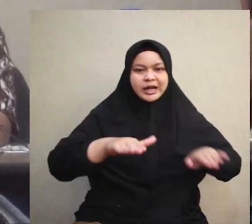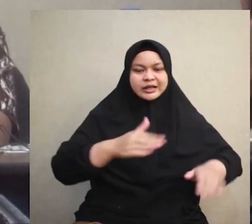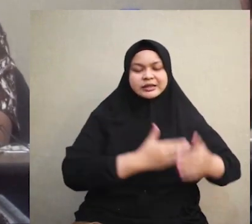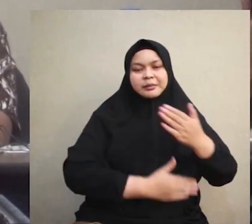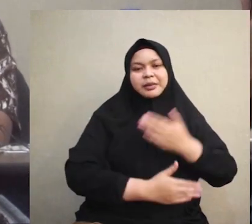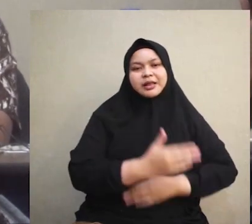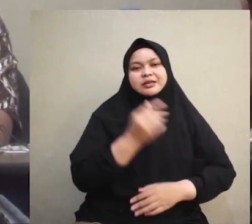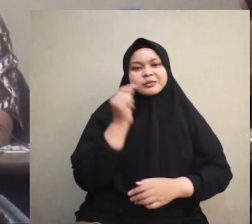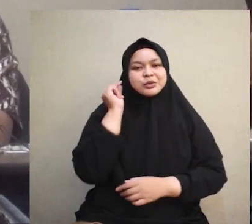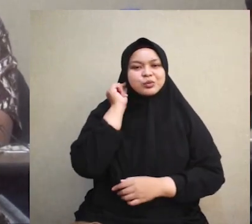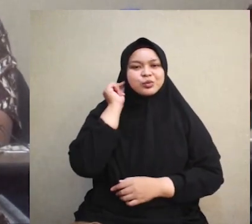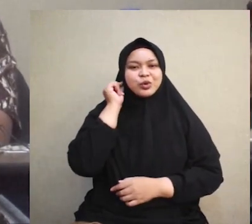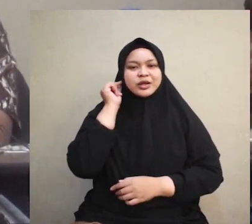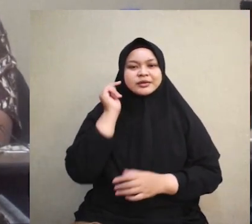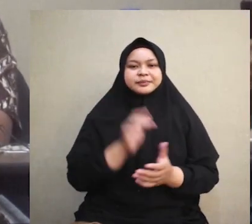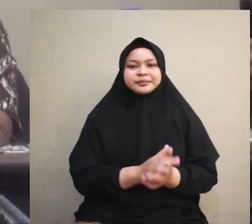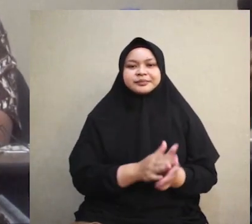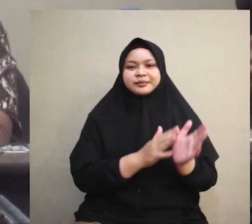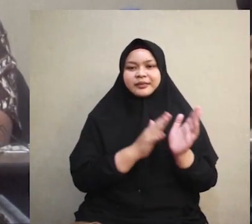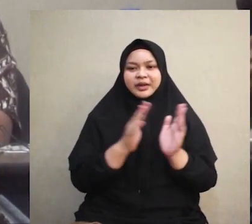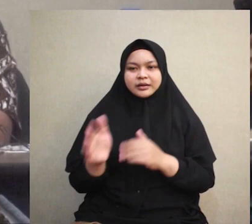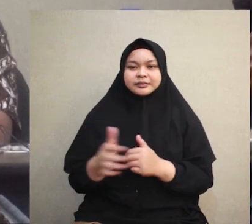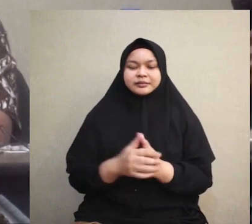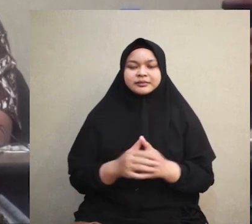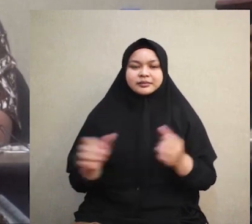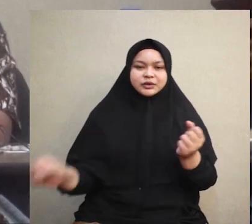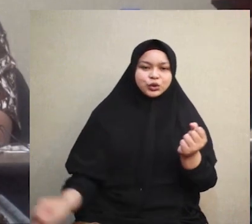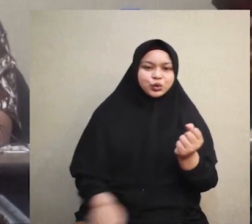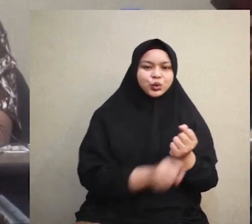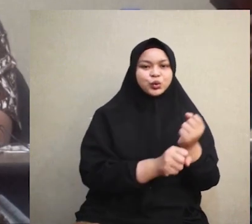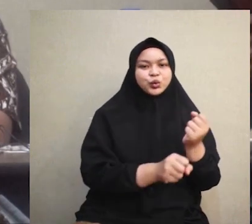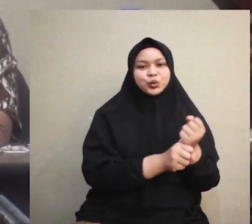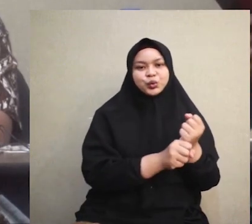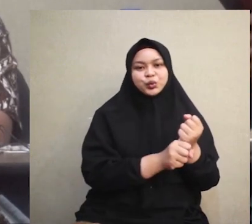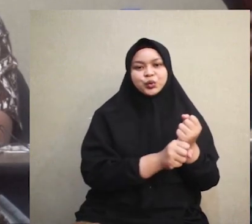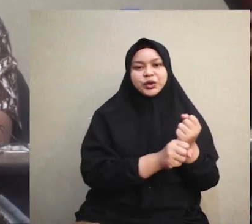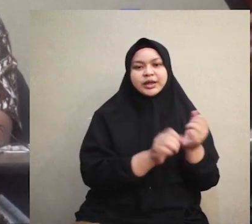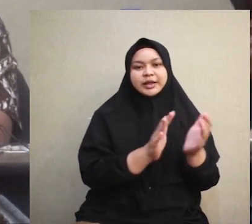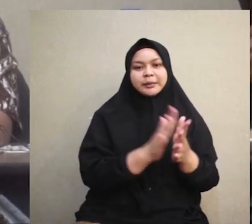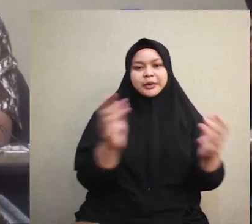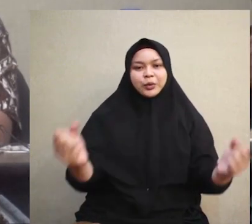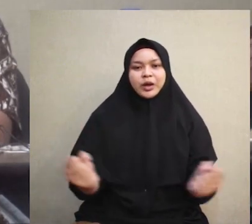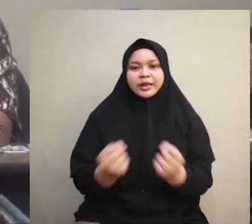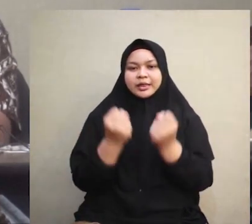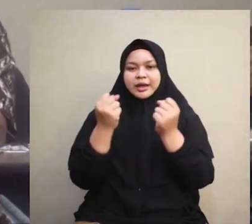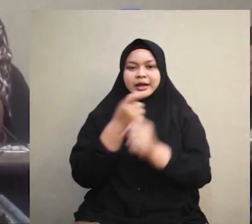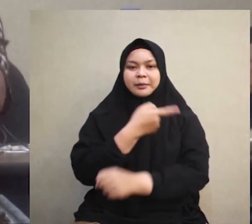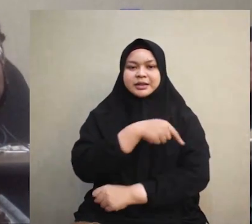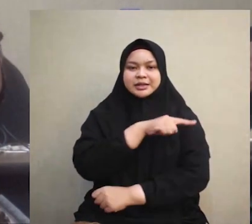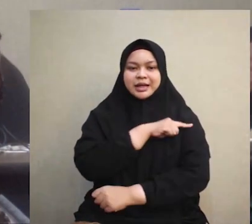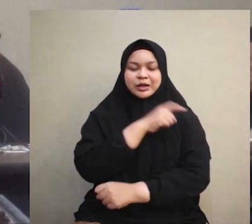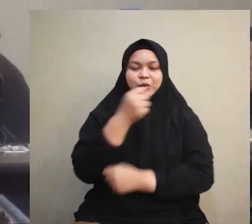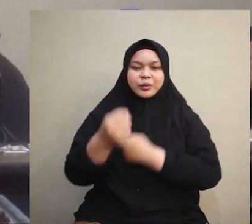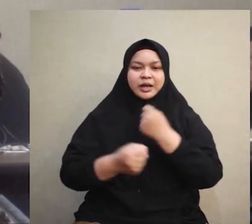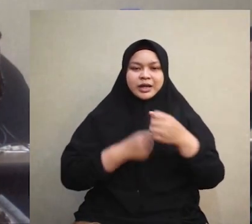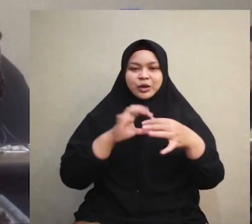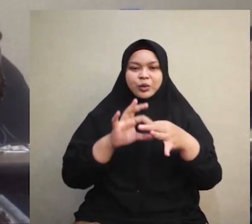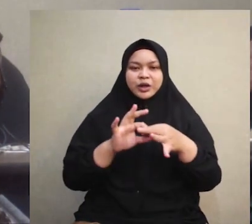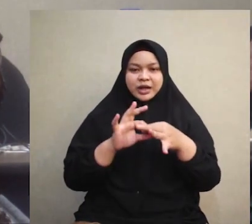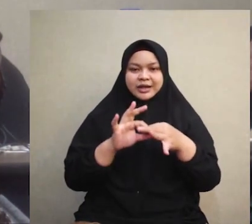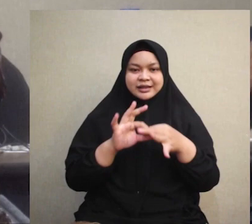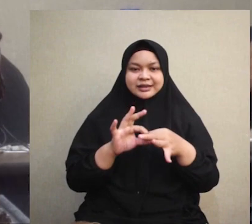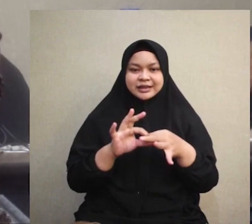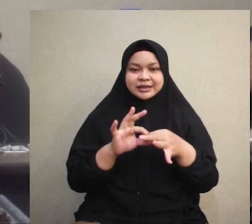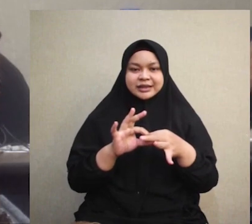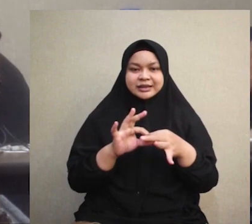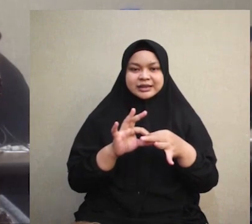perempuan lalu yang kelima dukungan dan penguatan kapasitas serta upaya kolaborasi dengan aparat